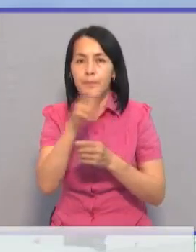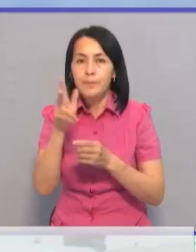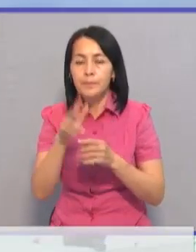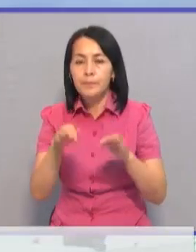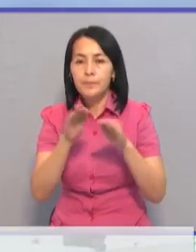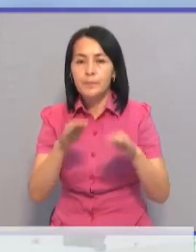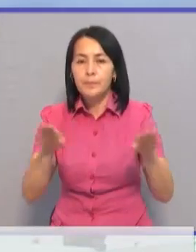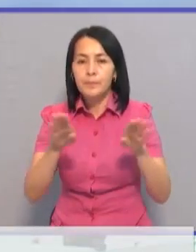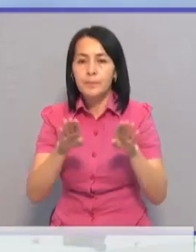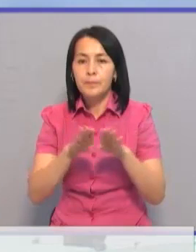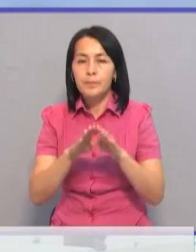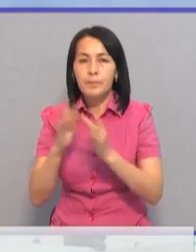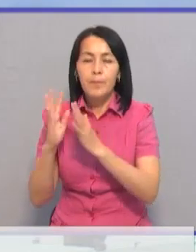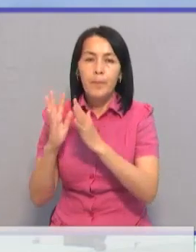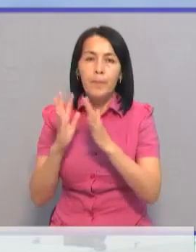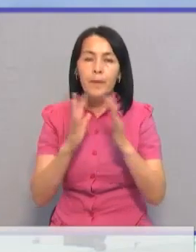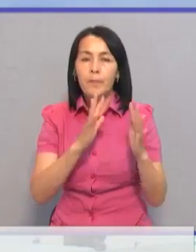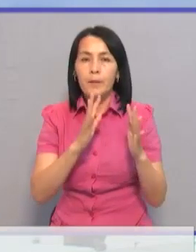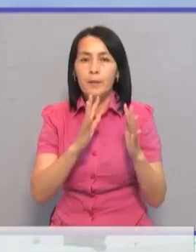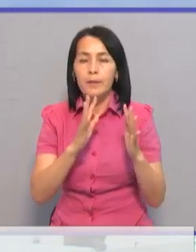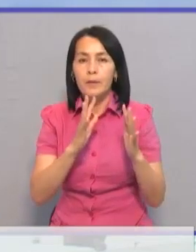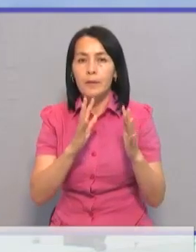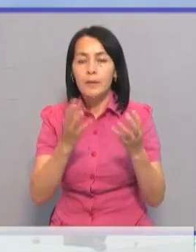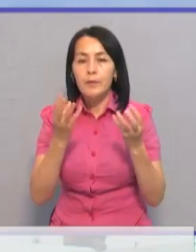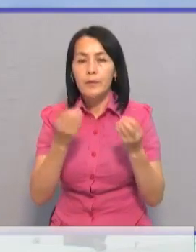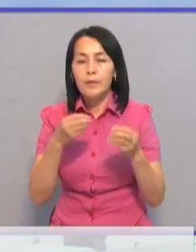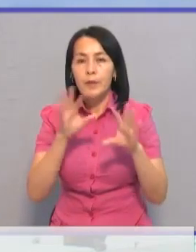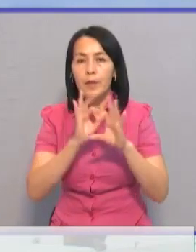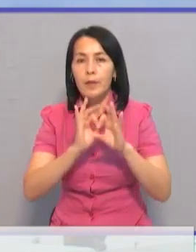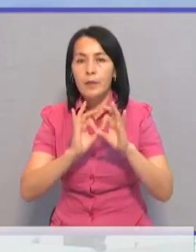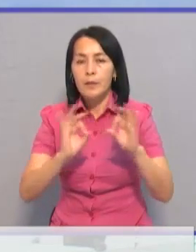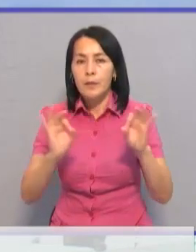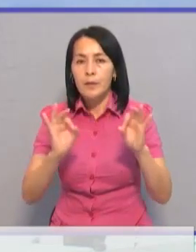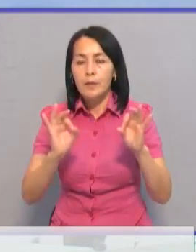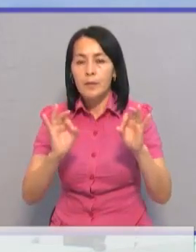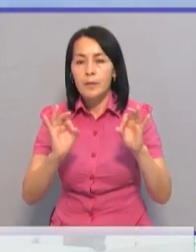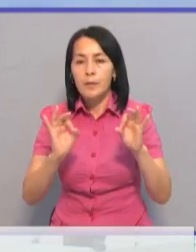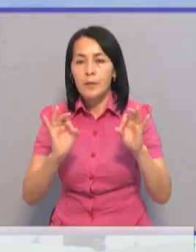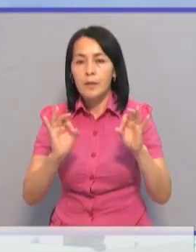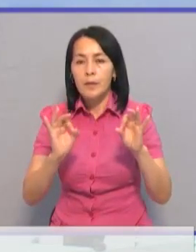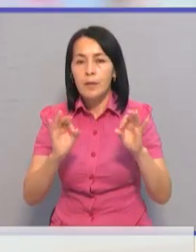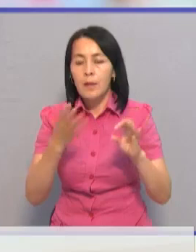суруы табиғаттың сонда керемет несіне байланысты